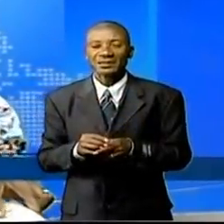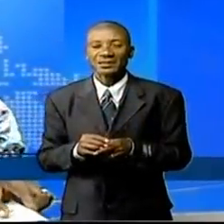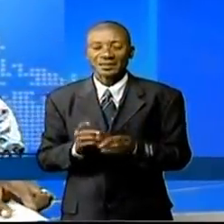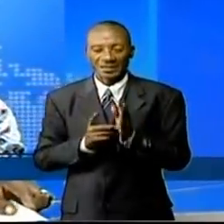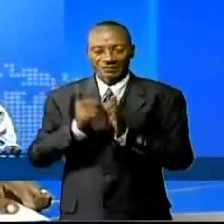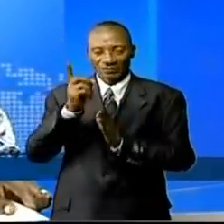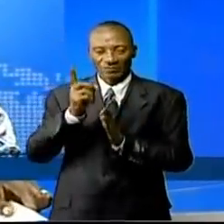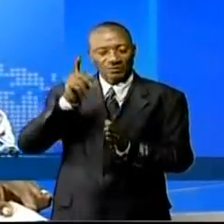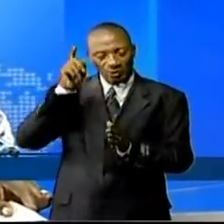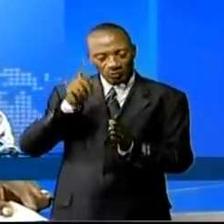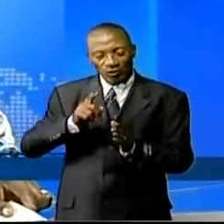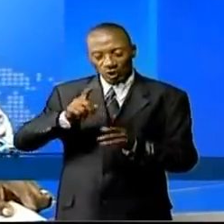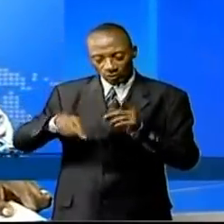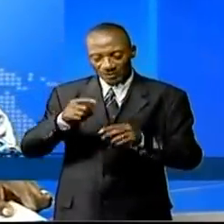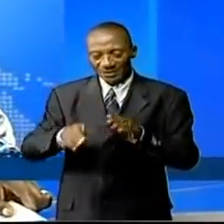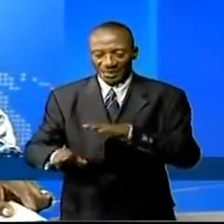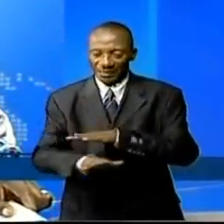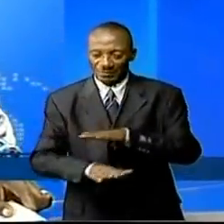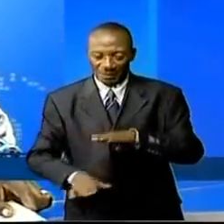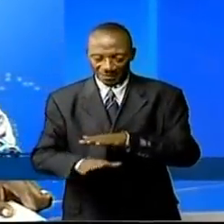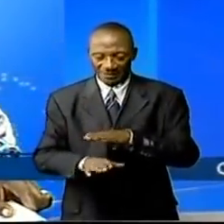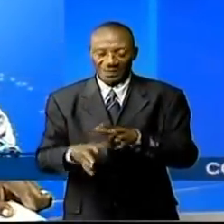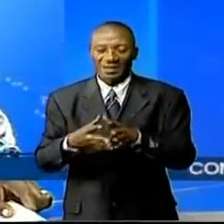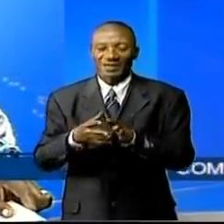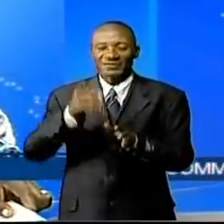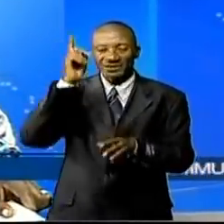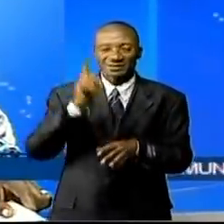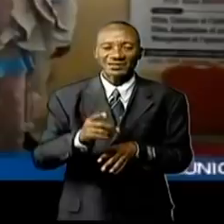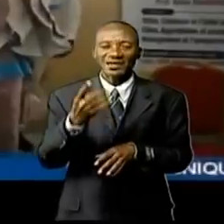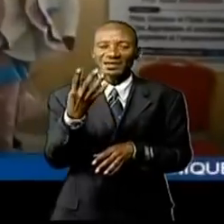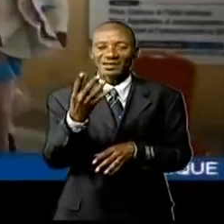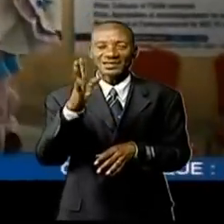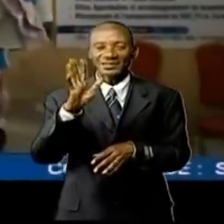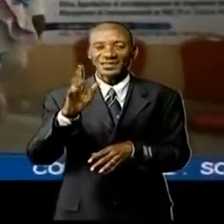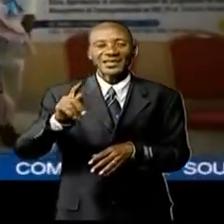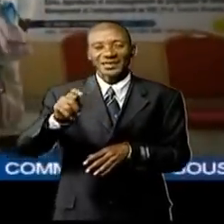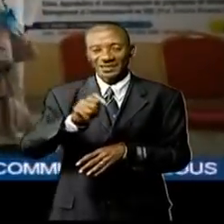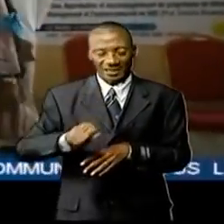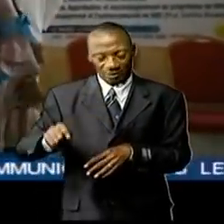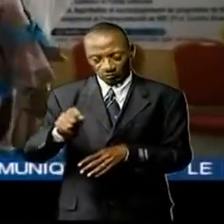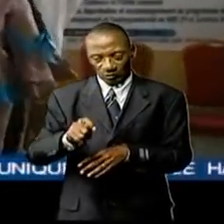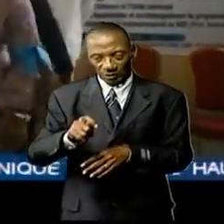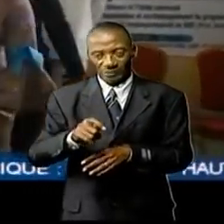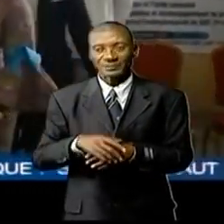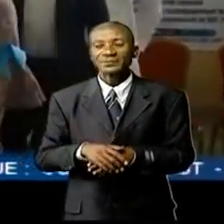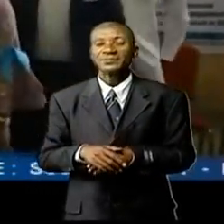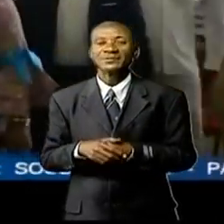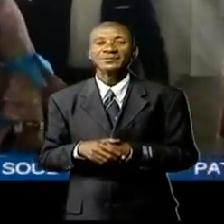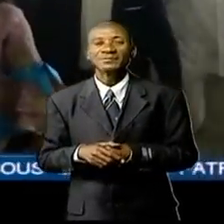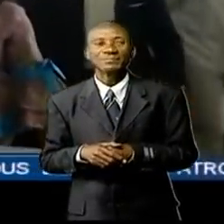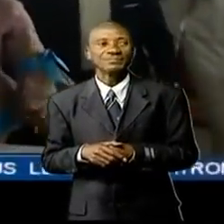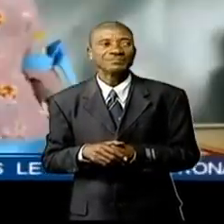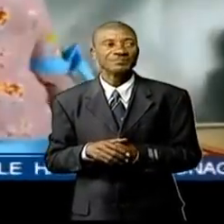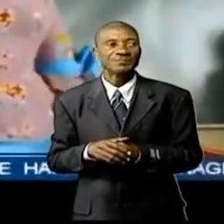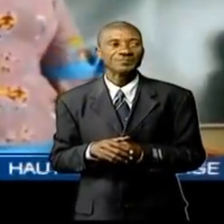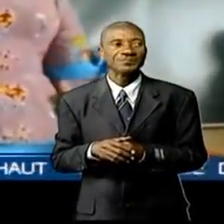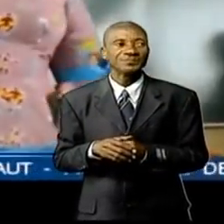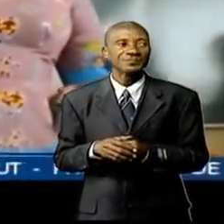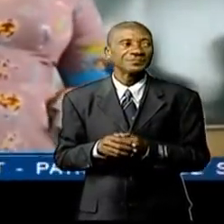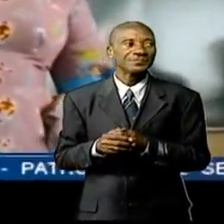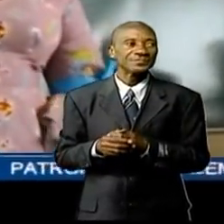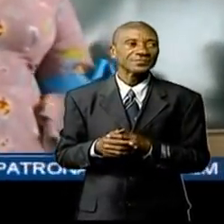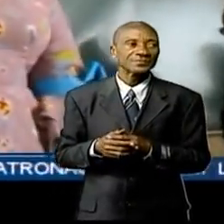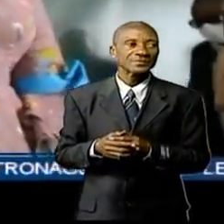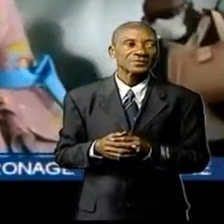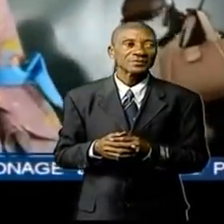Congo. Explications et détails, Jacques Kaboba Suzingoy. C'est une conférence organisée dans un cadre universitaire